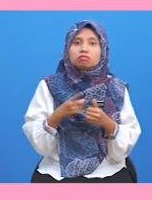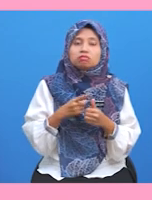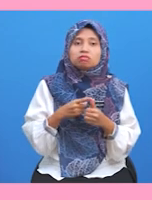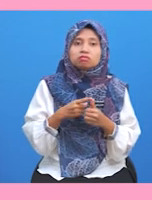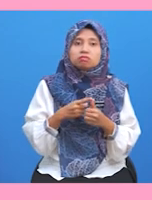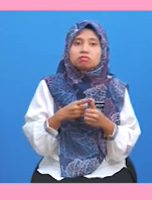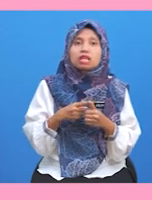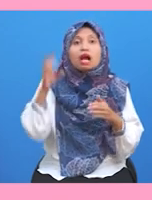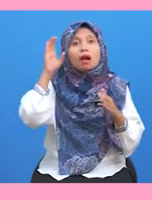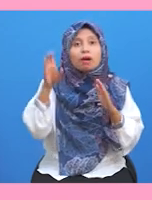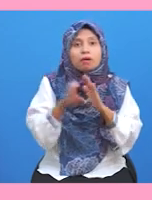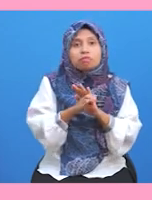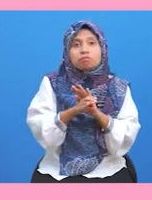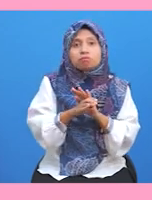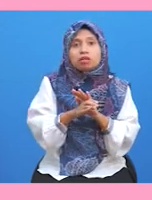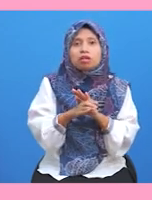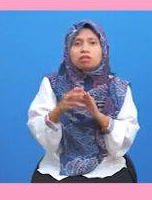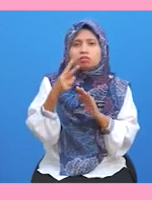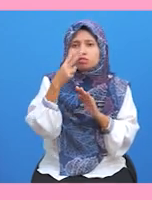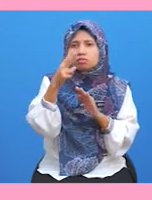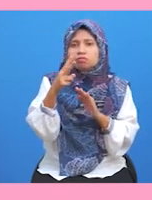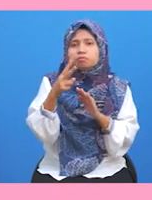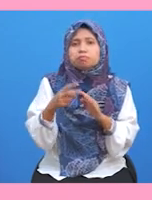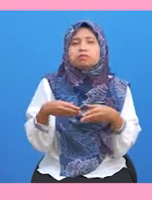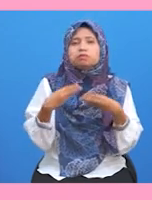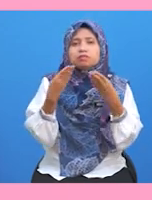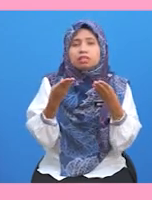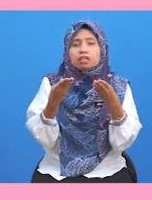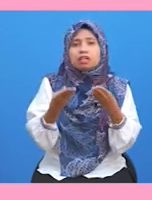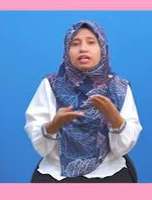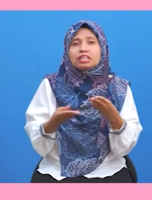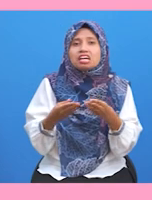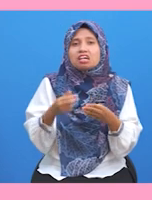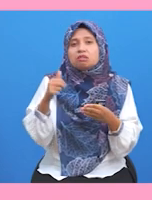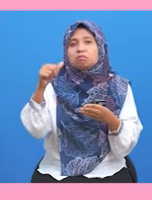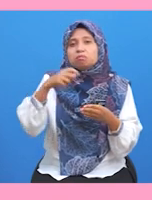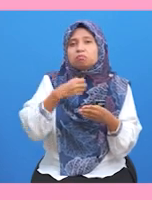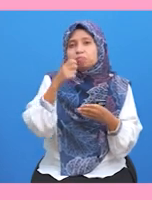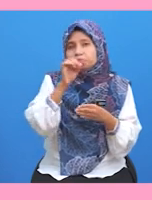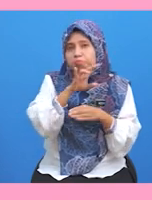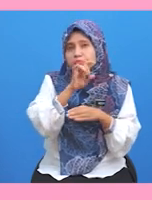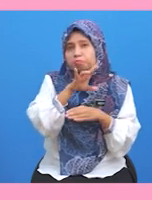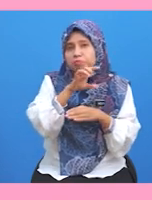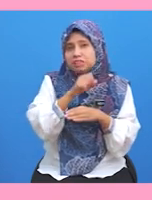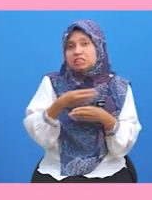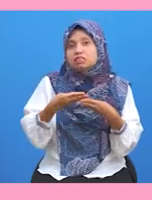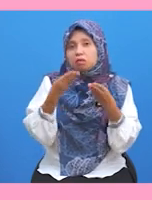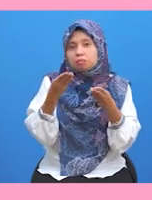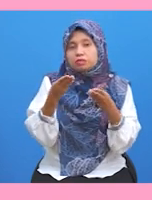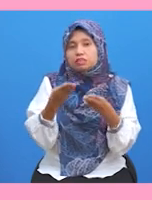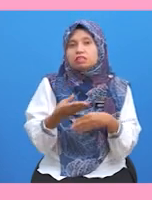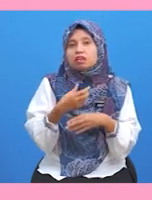berkenaan dengan gambar tokoh gerakan anti-penyerahan di Sarawak. Golongan yang menentang penyerahan